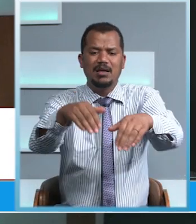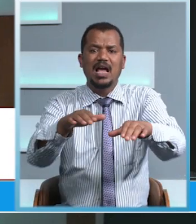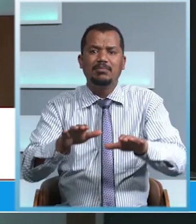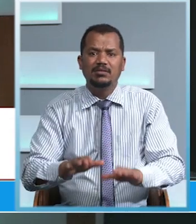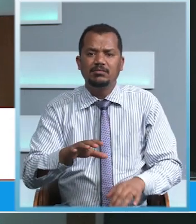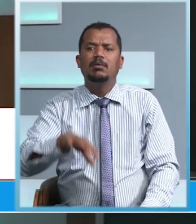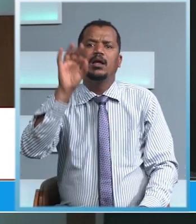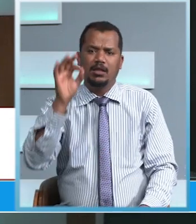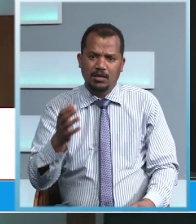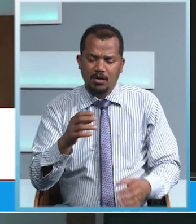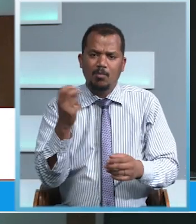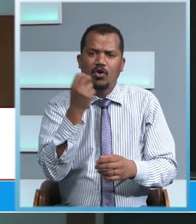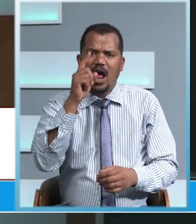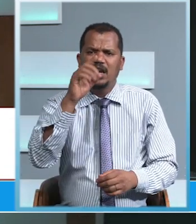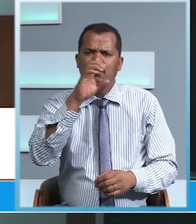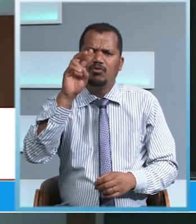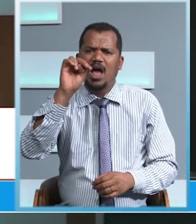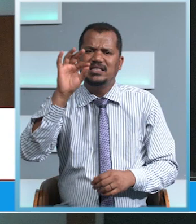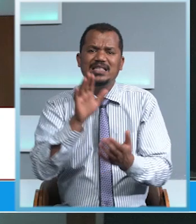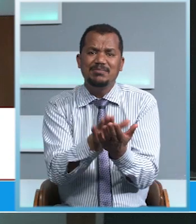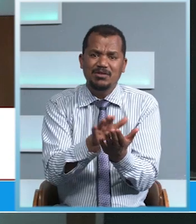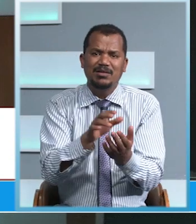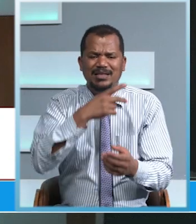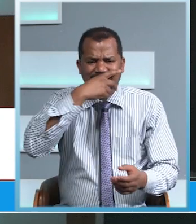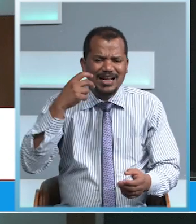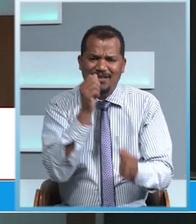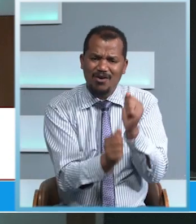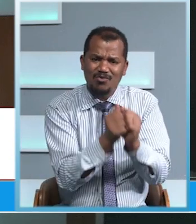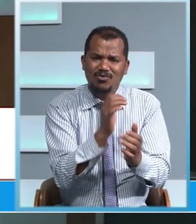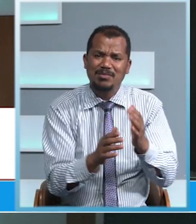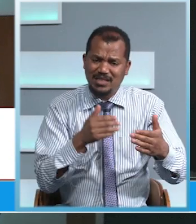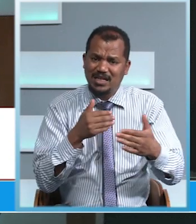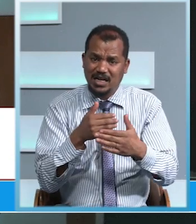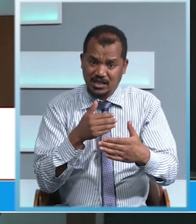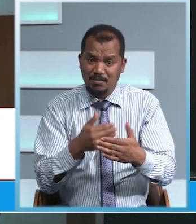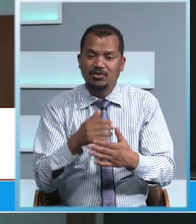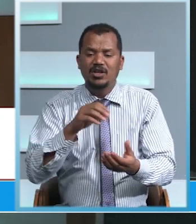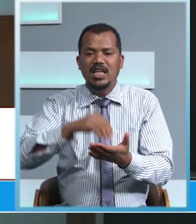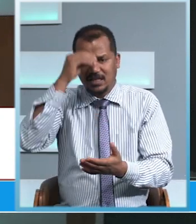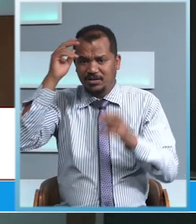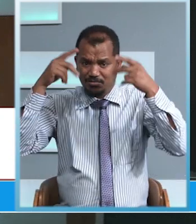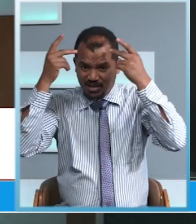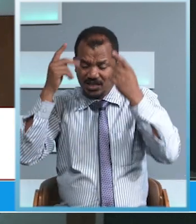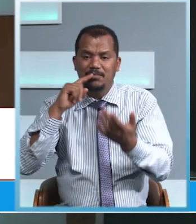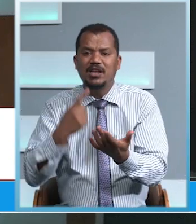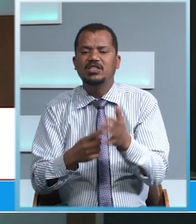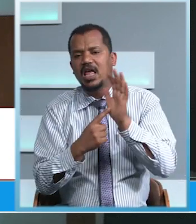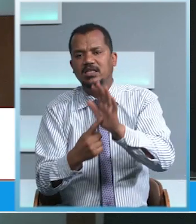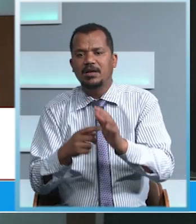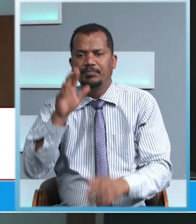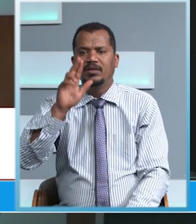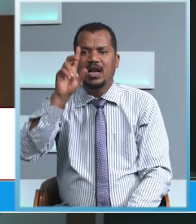መቃብሮች መገኘታቸው ተገለጸ። በወረዳው 129 ትምህርት ቤቶች ዘረፋና ውድመት እንደደረሰባቸው የትምህርት ሚኒስቴር